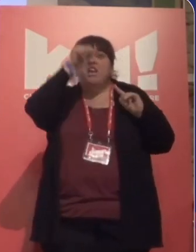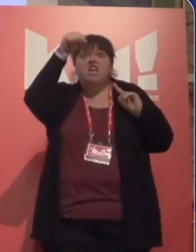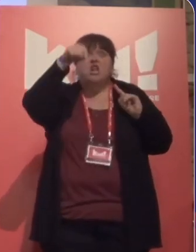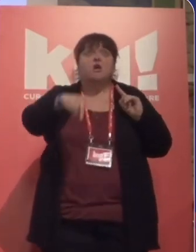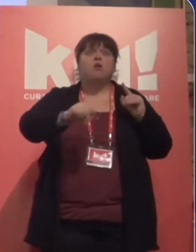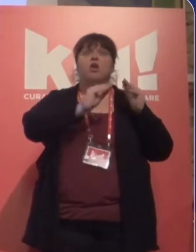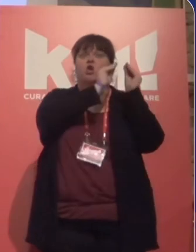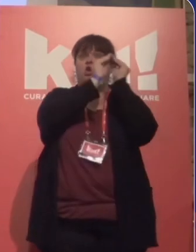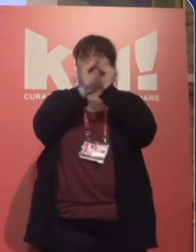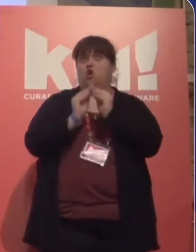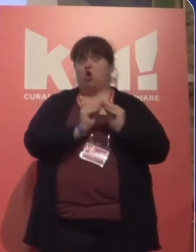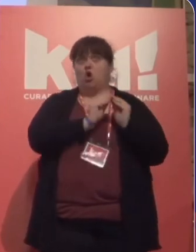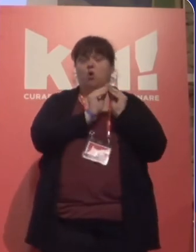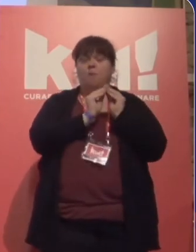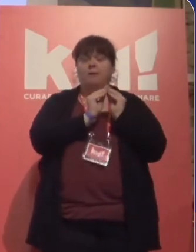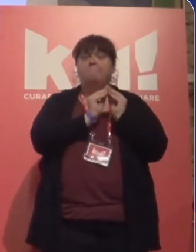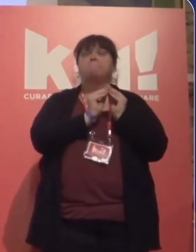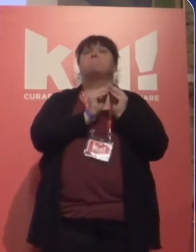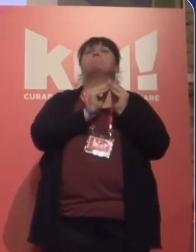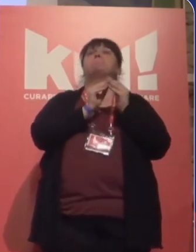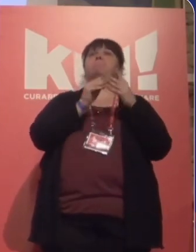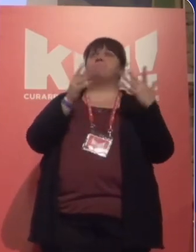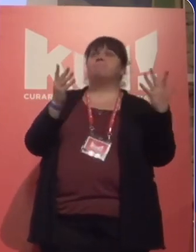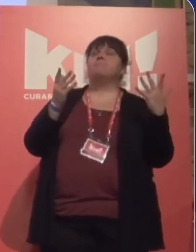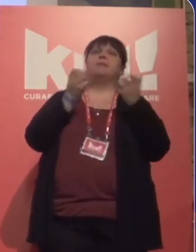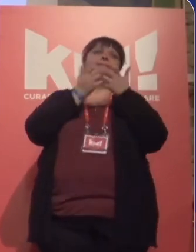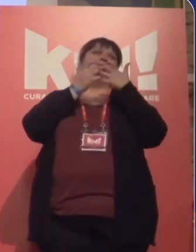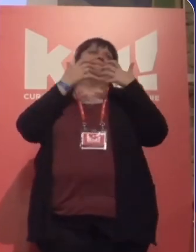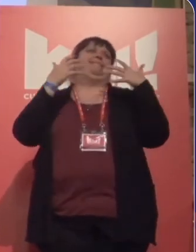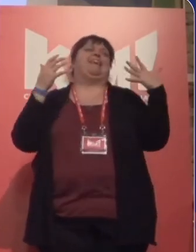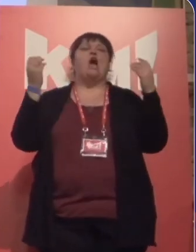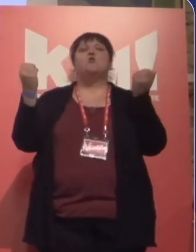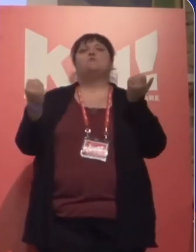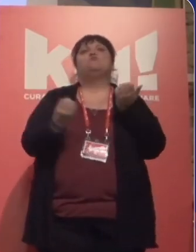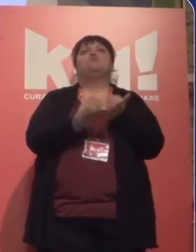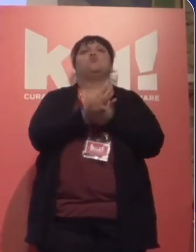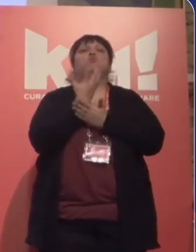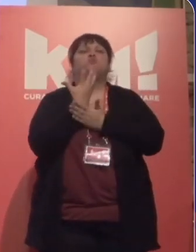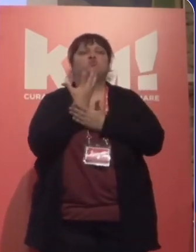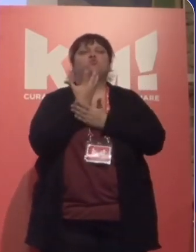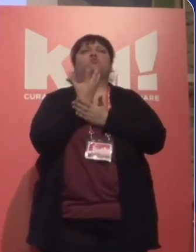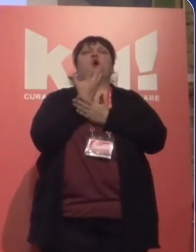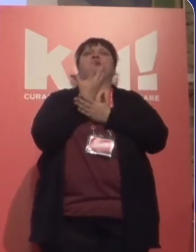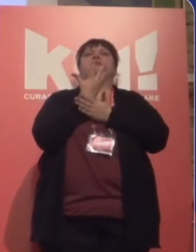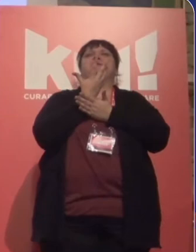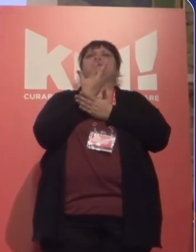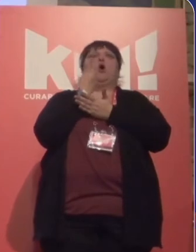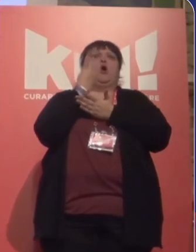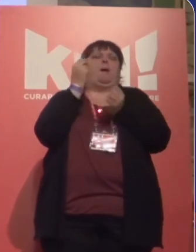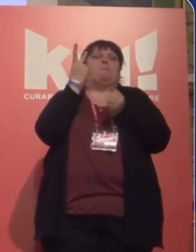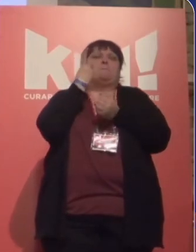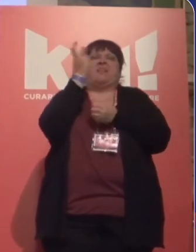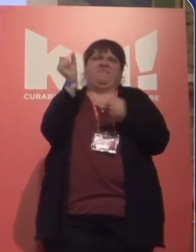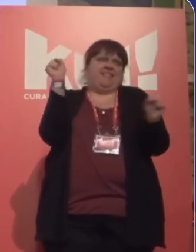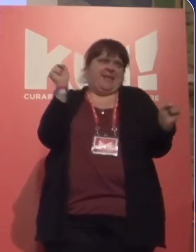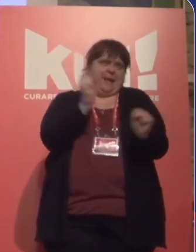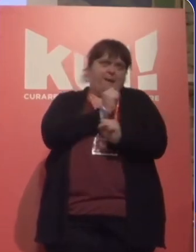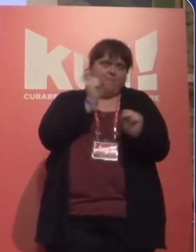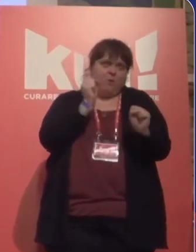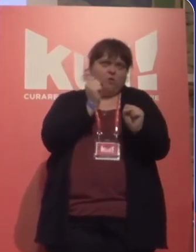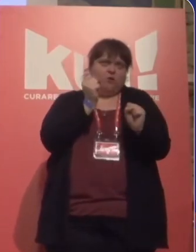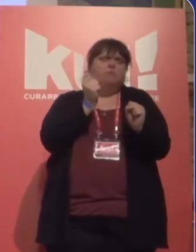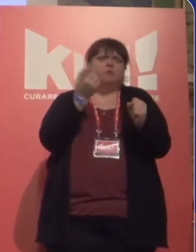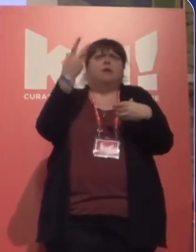effetti di quel che è accaduto e via per ore un conflitto nella comunità scientifica sulle cause con tanto di interrogativi inquietanti